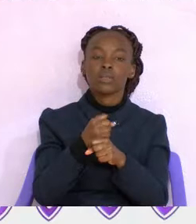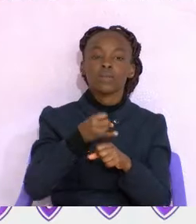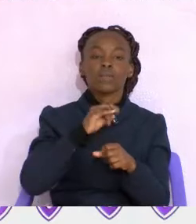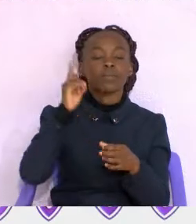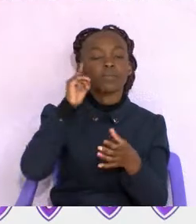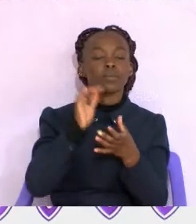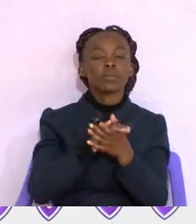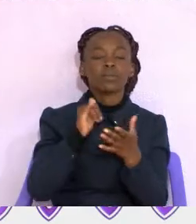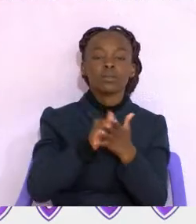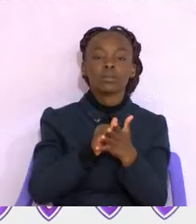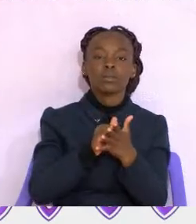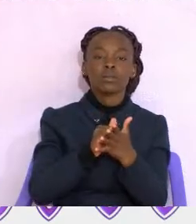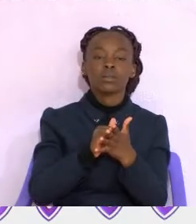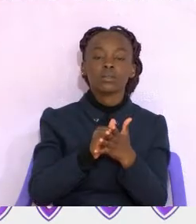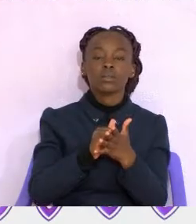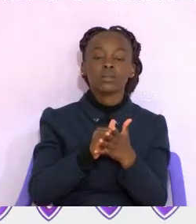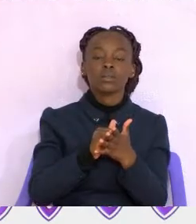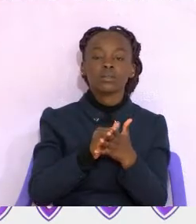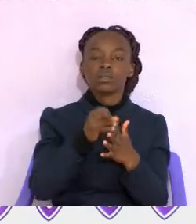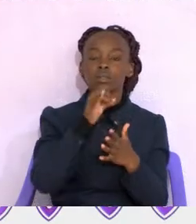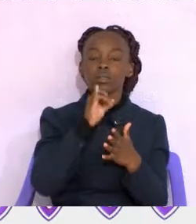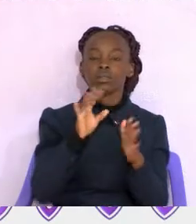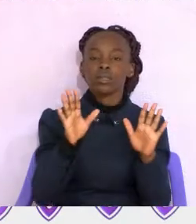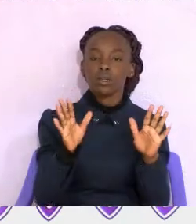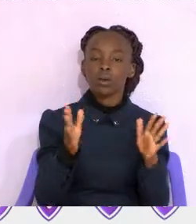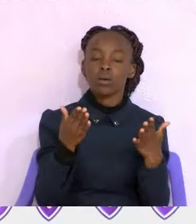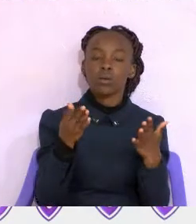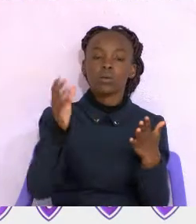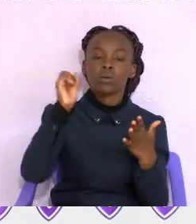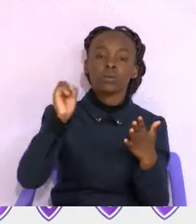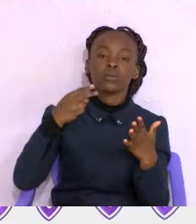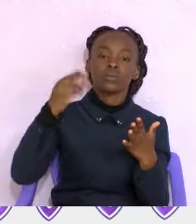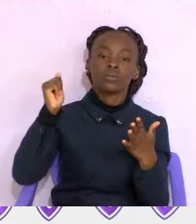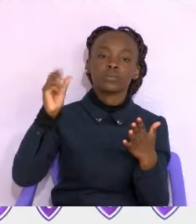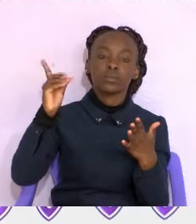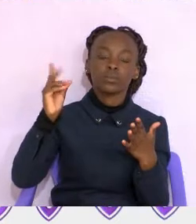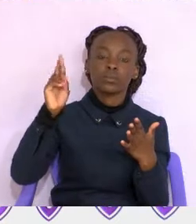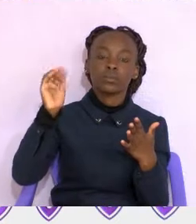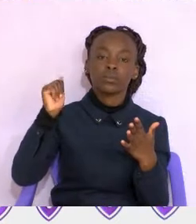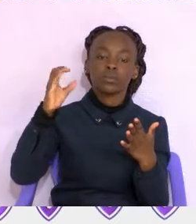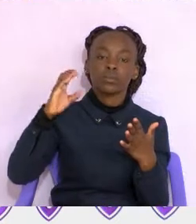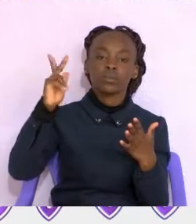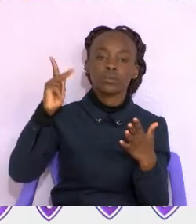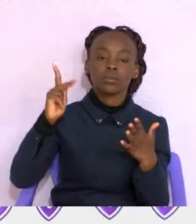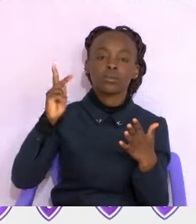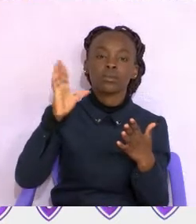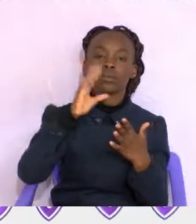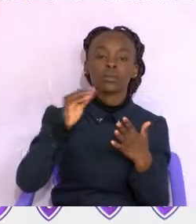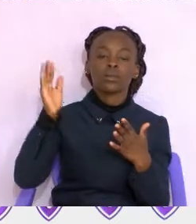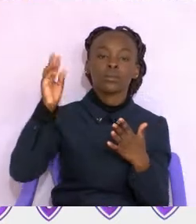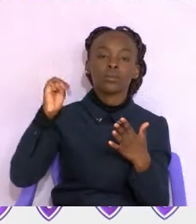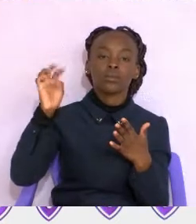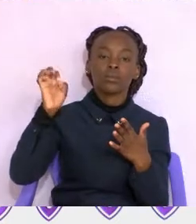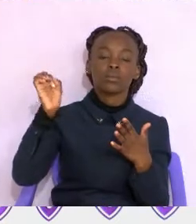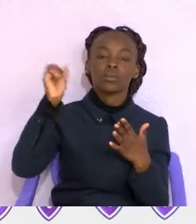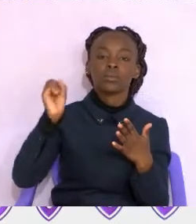ya Shadrach, Meshach na Abednego. Walipokuwa wanaingia kwa tanuru ya moto wapendwa, nini ilikuwa tumaini ya wale? Ilikuwa kwamba